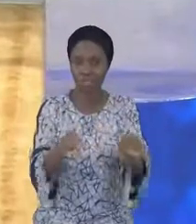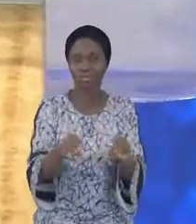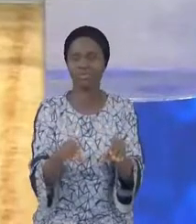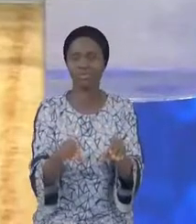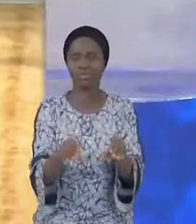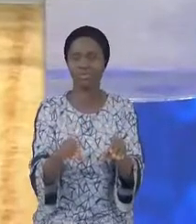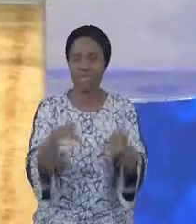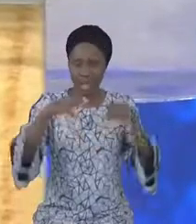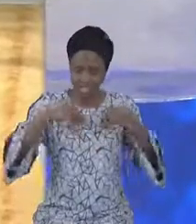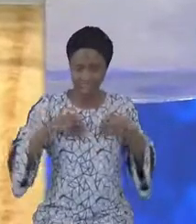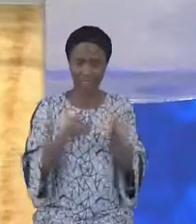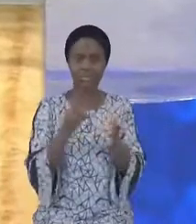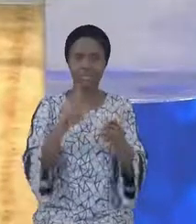moi.